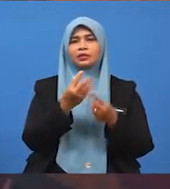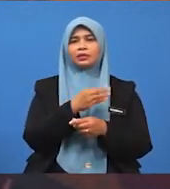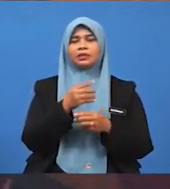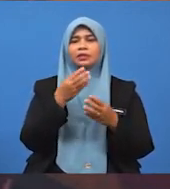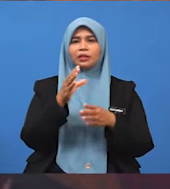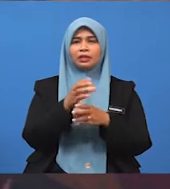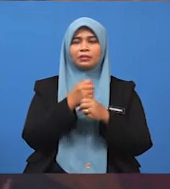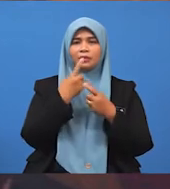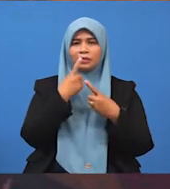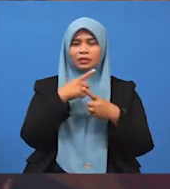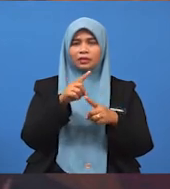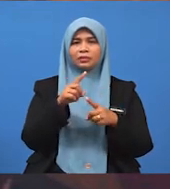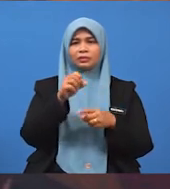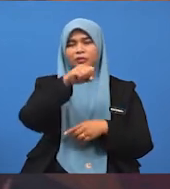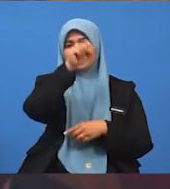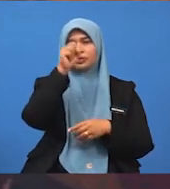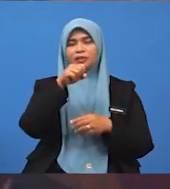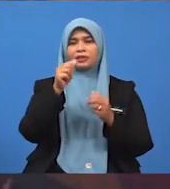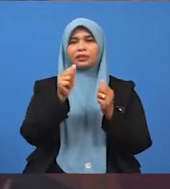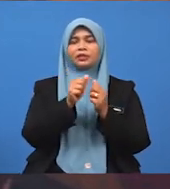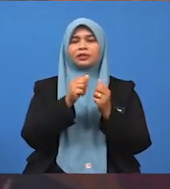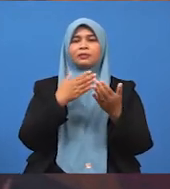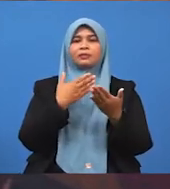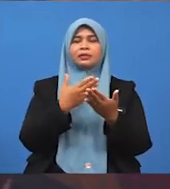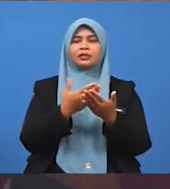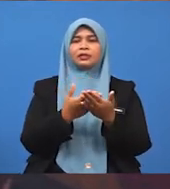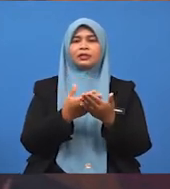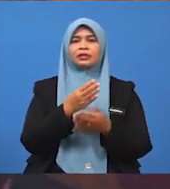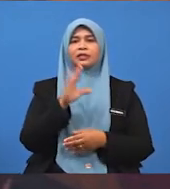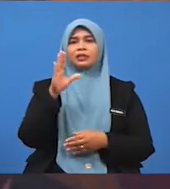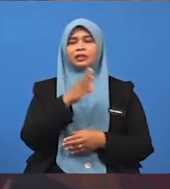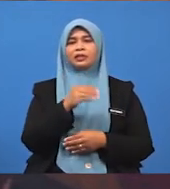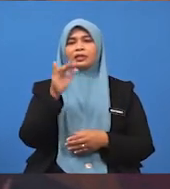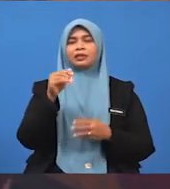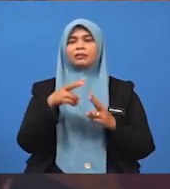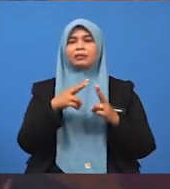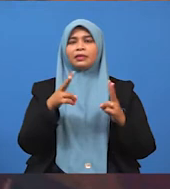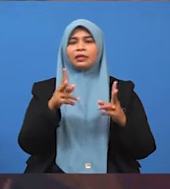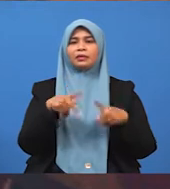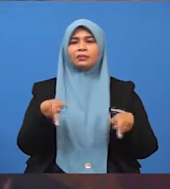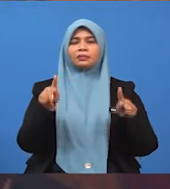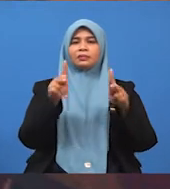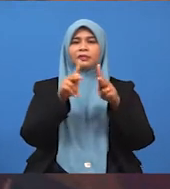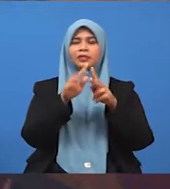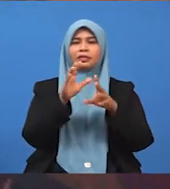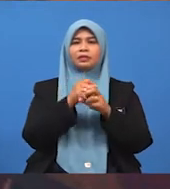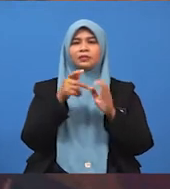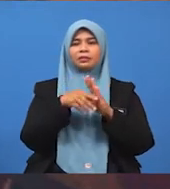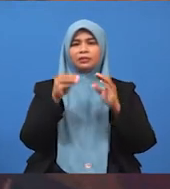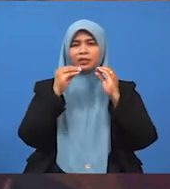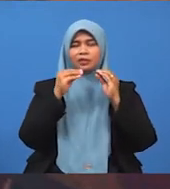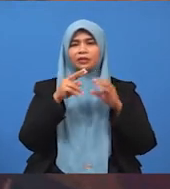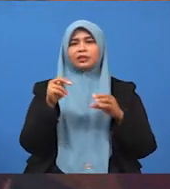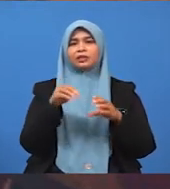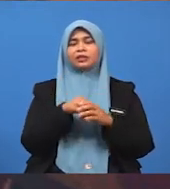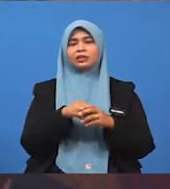dan dapat menjawab soalan dengan baik, serta yang paling penting ialah mendapat pengajaran untuk